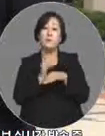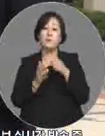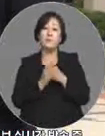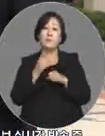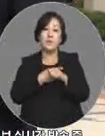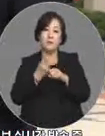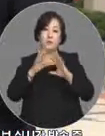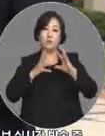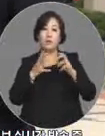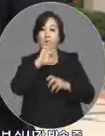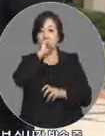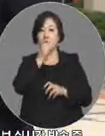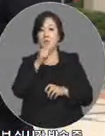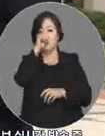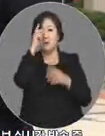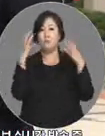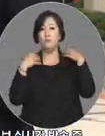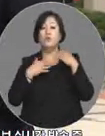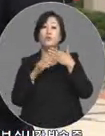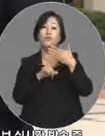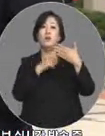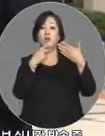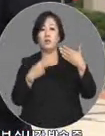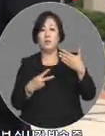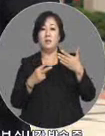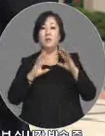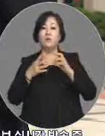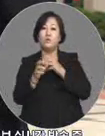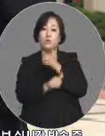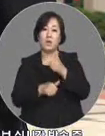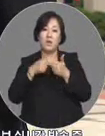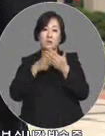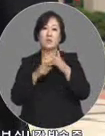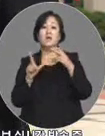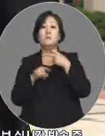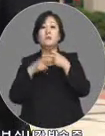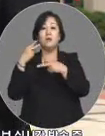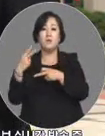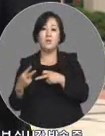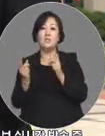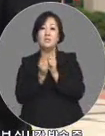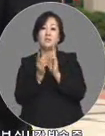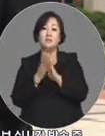내년도 국가예산 정부안은 9월 2일 국회에 제출된 뒤 12월 2일